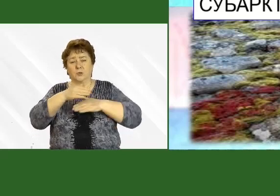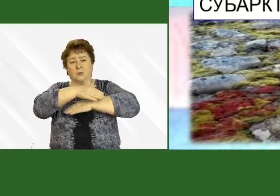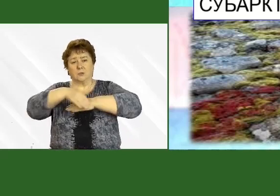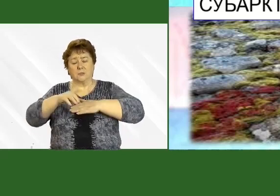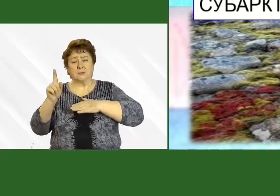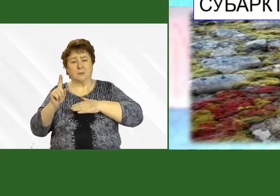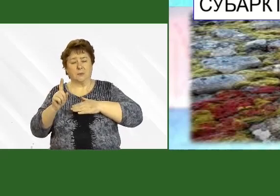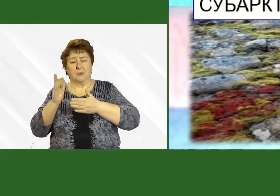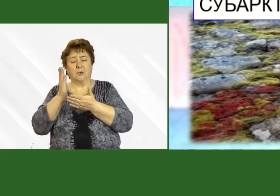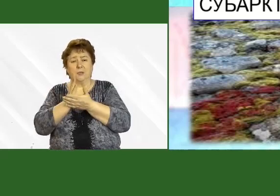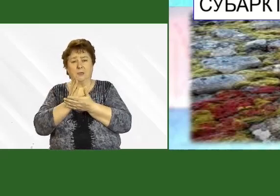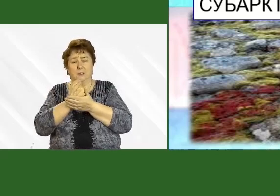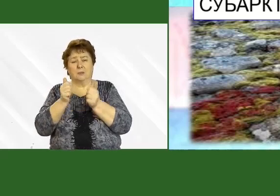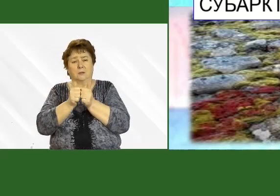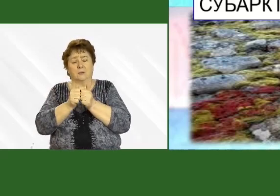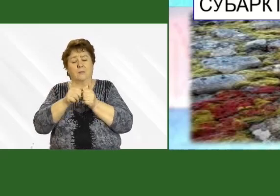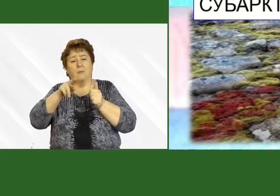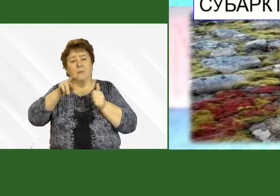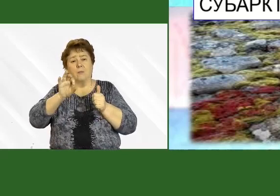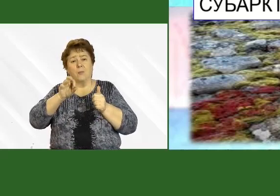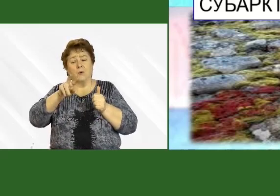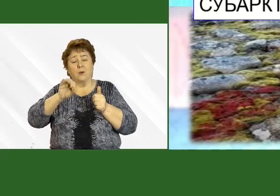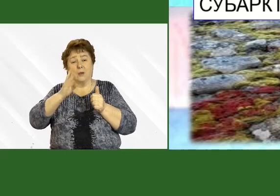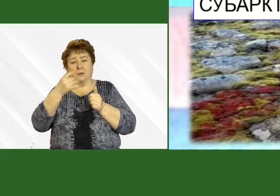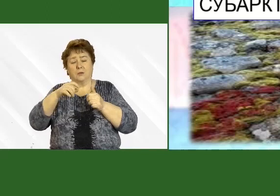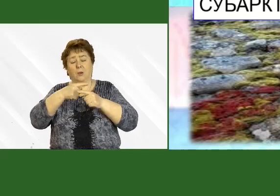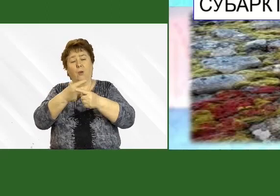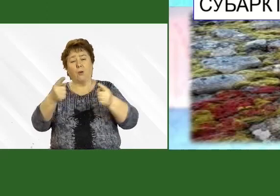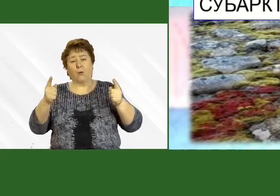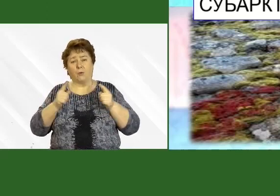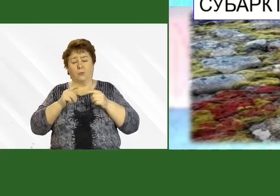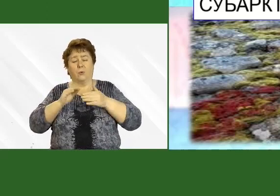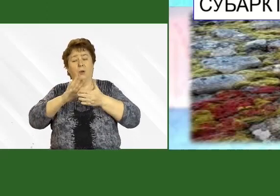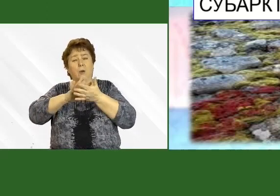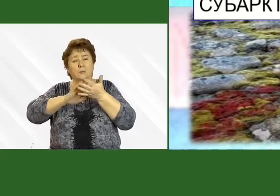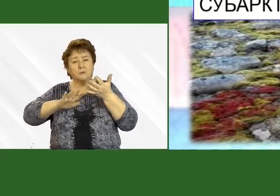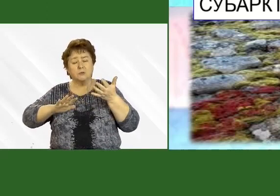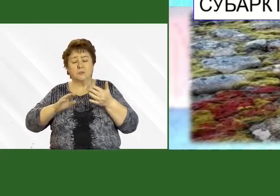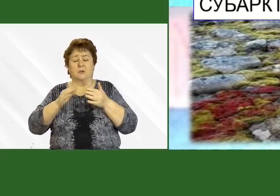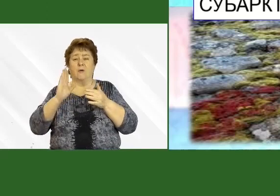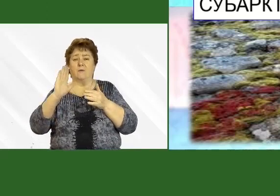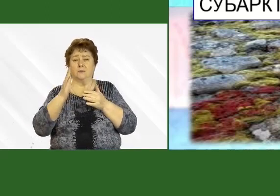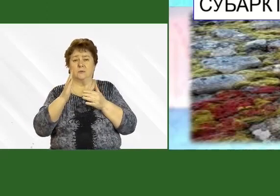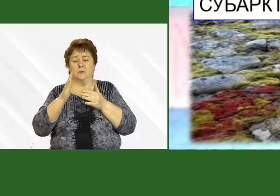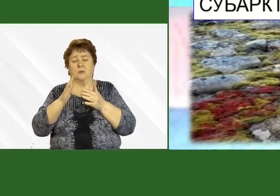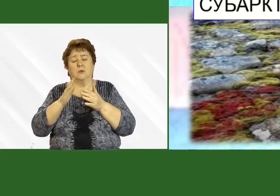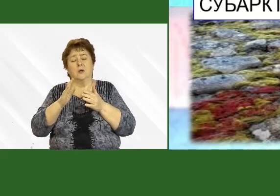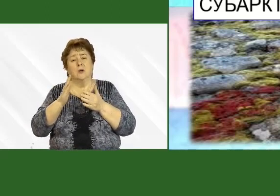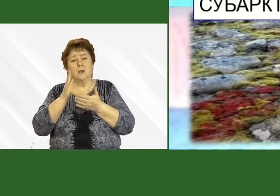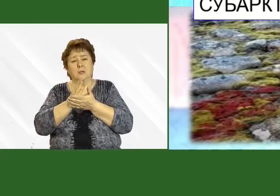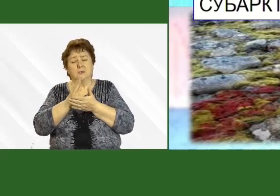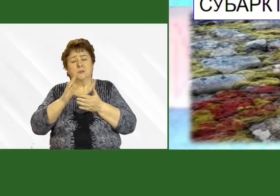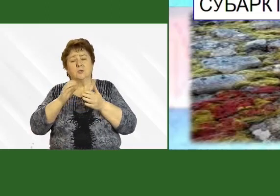лежит у полярного круга а с продвижением на восток заходит более южные